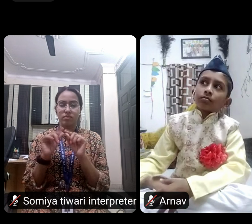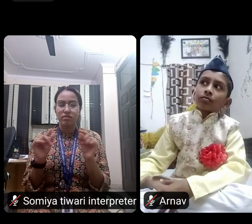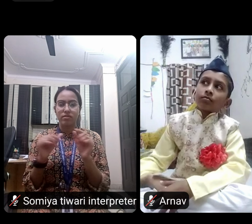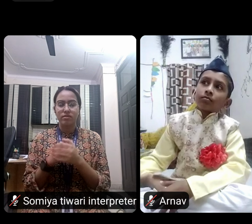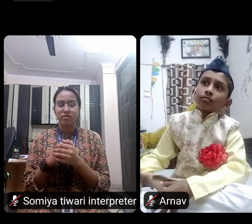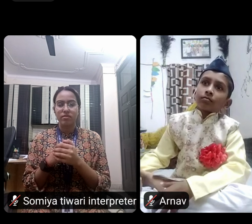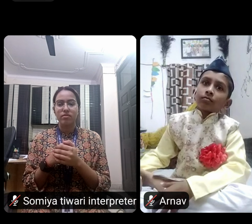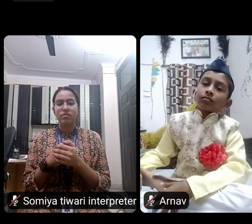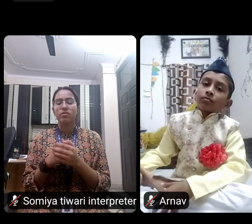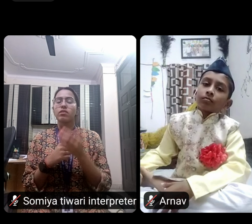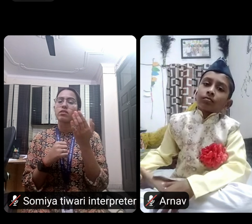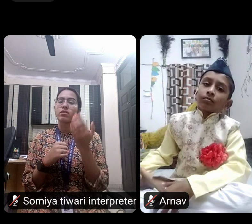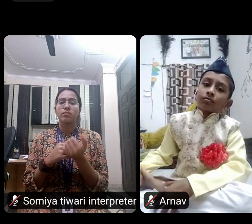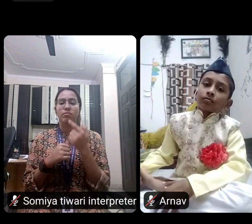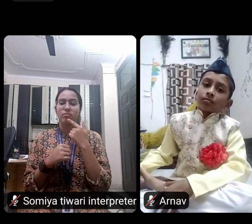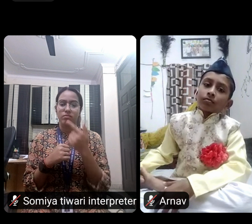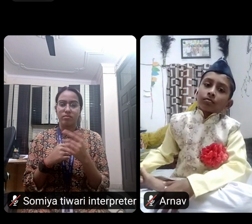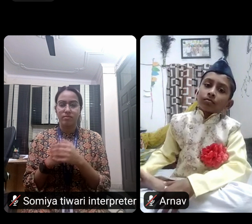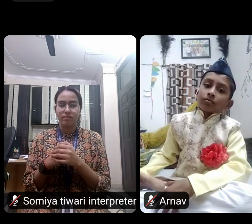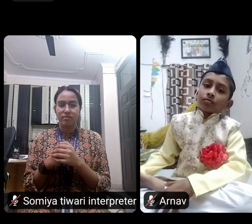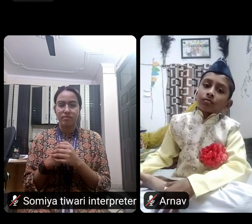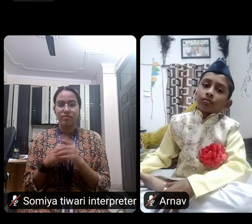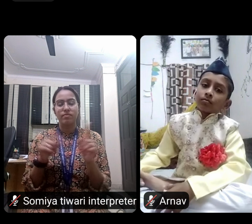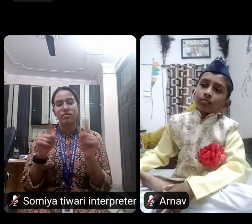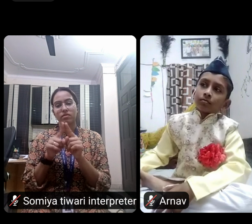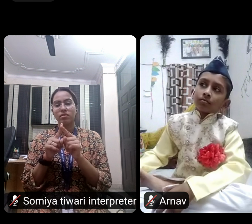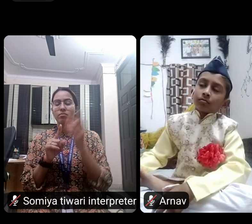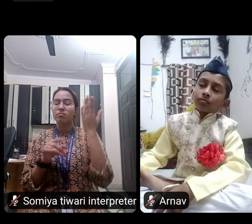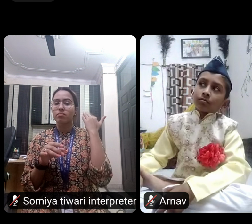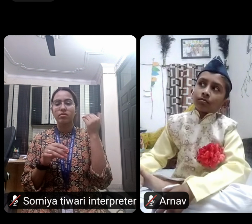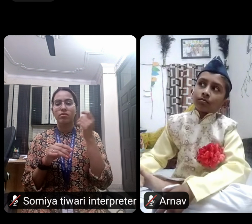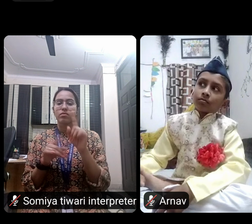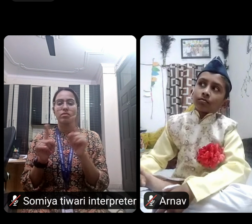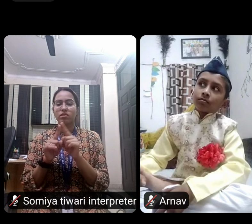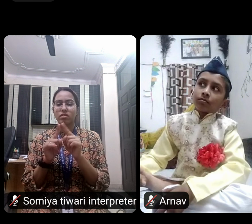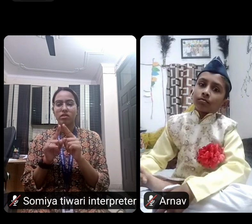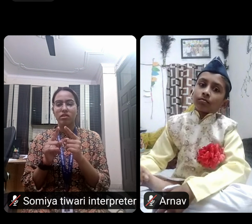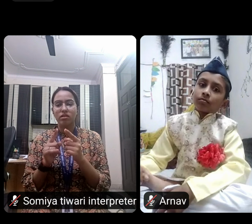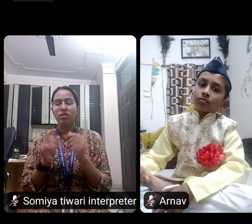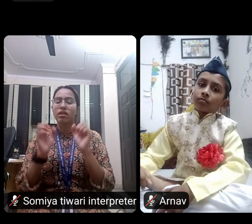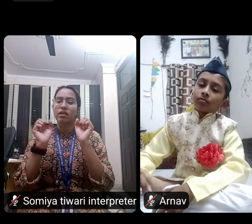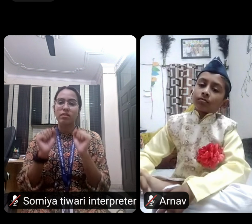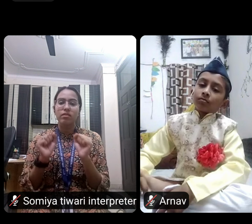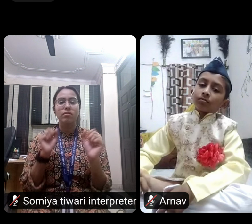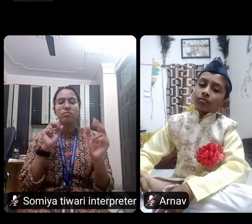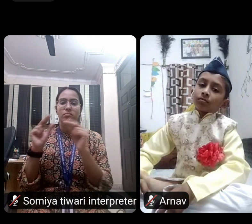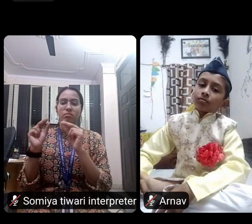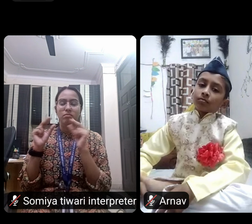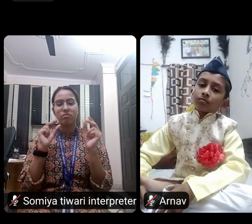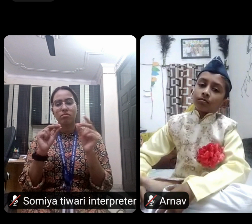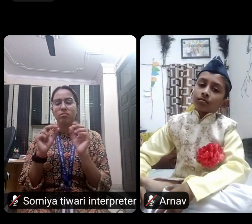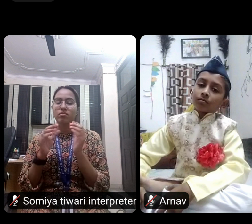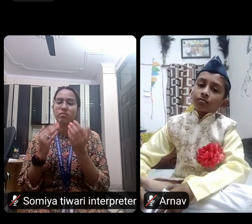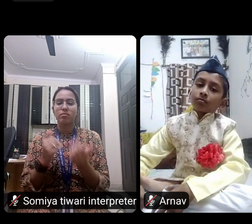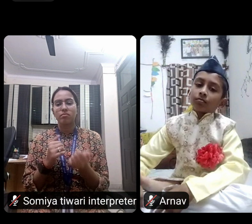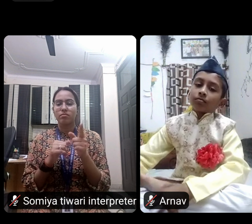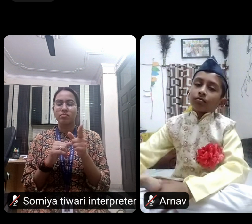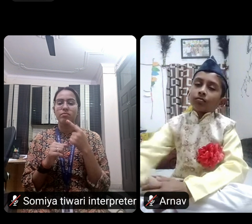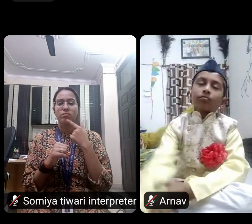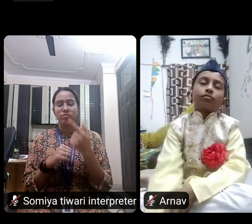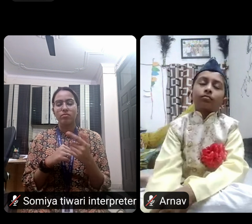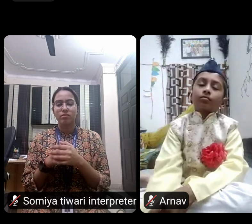सर, बट ये है कि क्लास 1 के साथ बैठ के वो बातें कर सकती है। स्टडी में नहीं, बट और चीज में तो वो हर चीज में कैपेबल है, मुझे